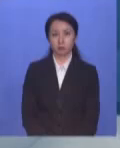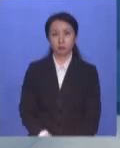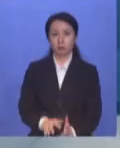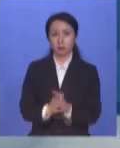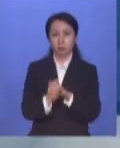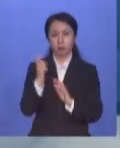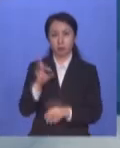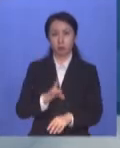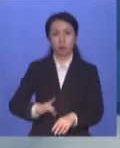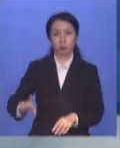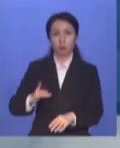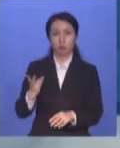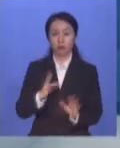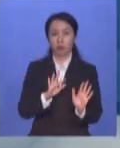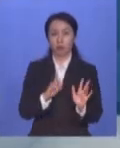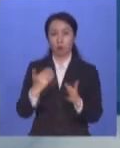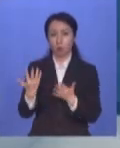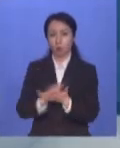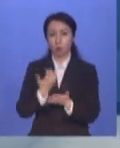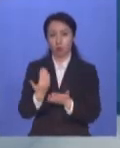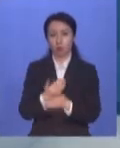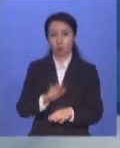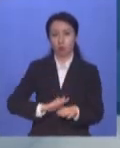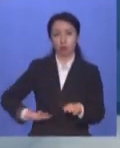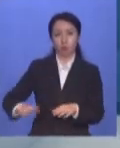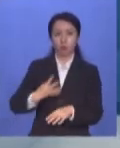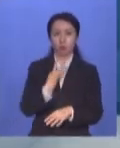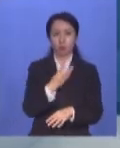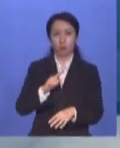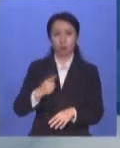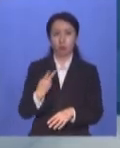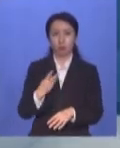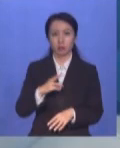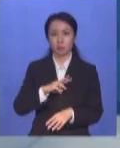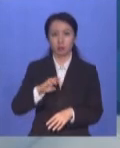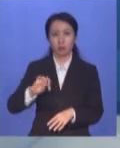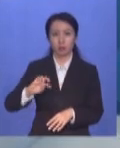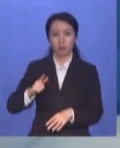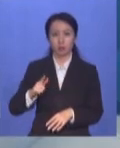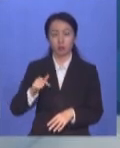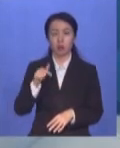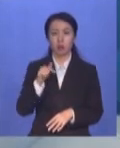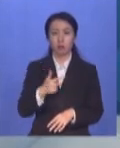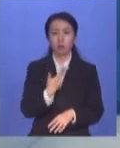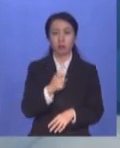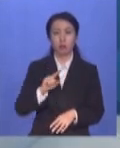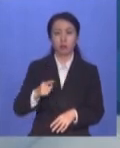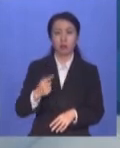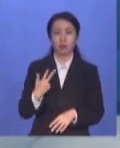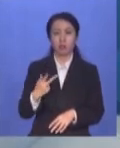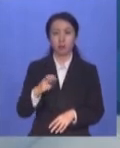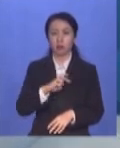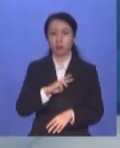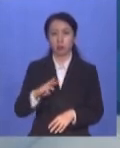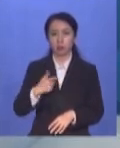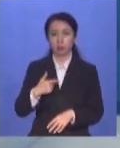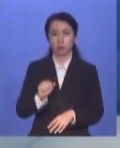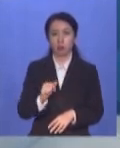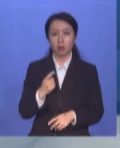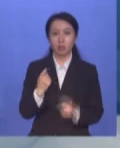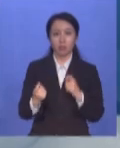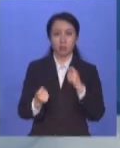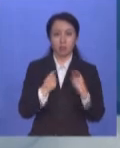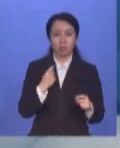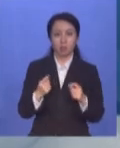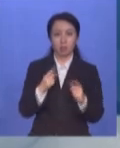аграриям региона предстоит убрать урожай на площади в 4,4 млн гектаров из них 3,3 млн гектаров